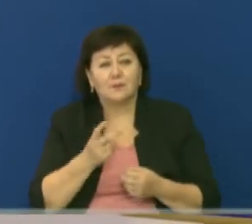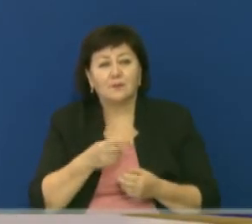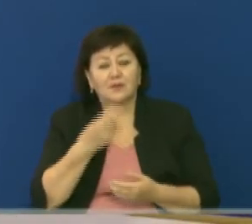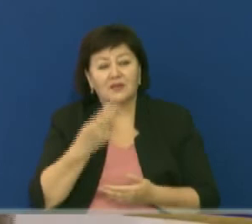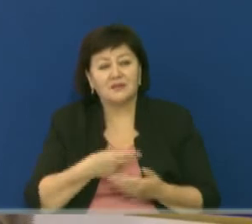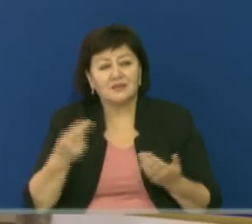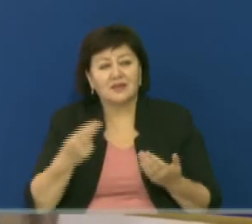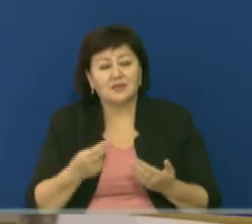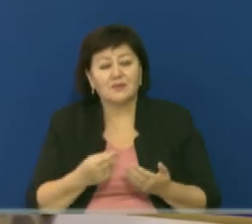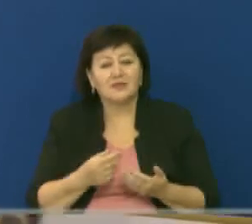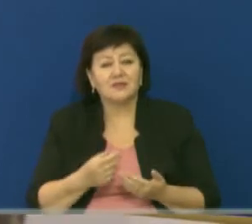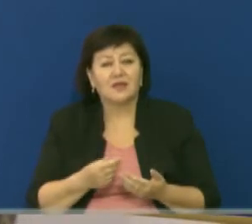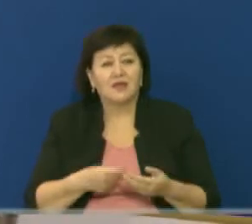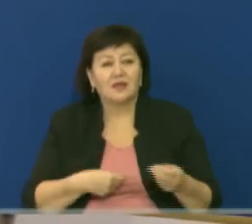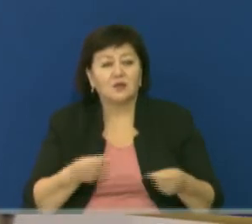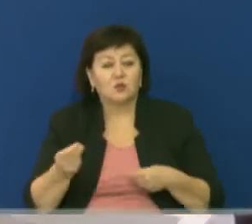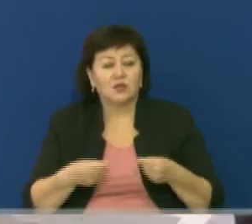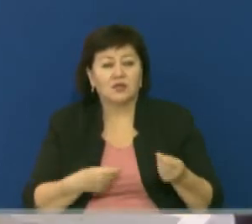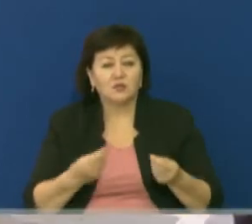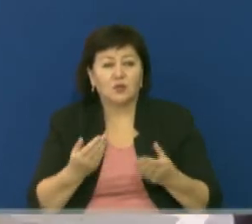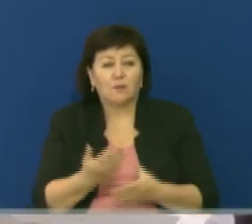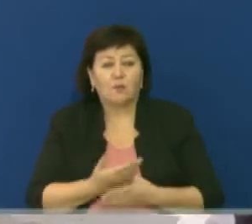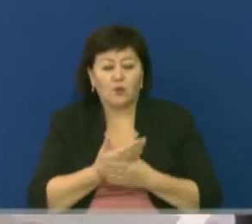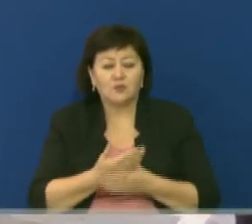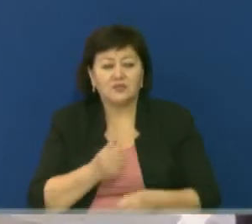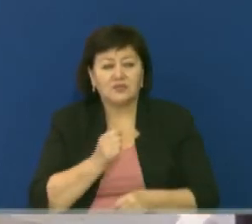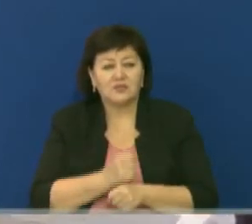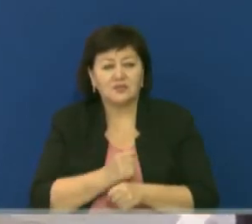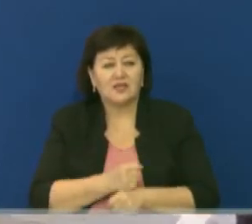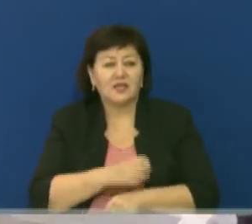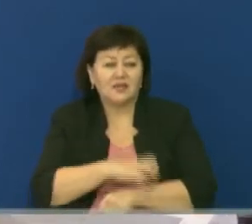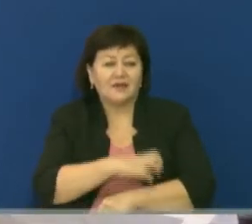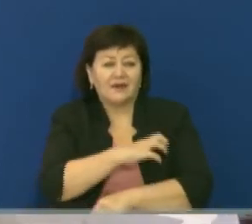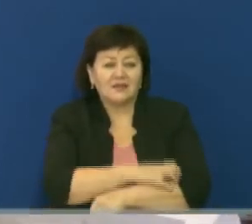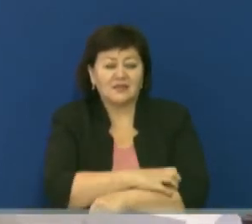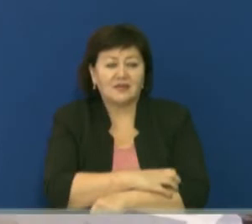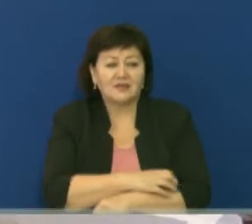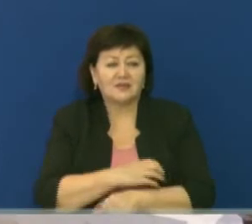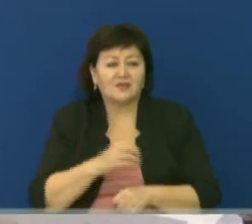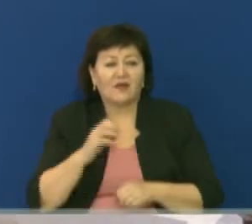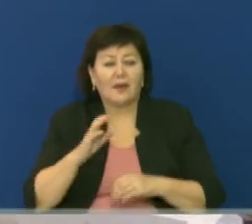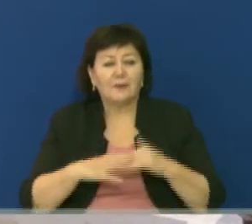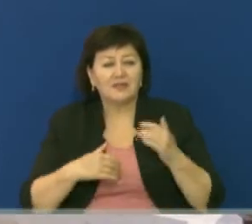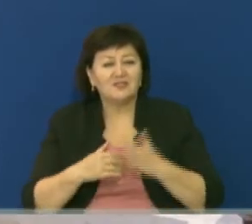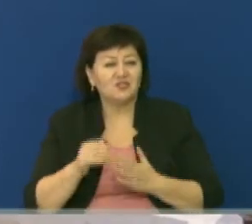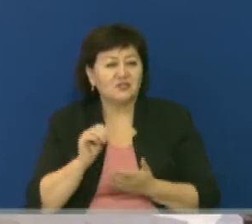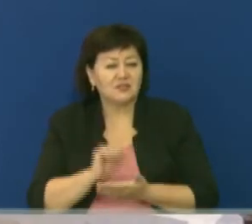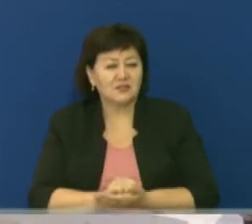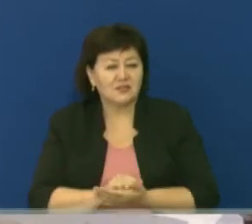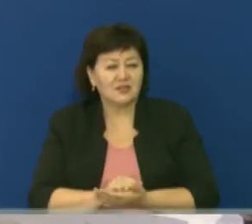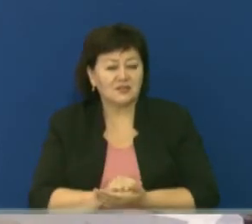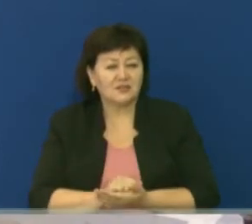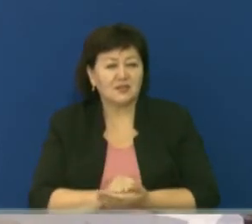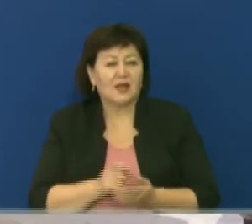закреплены наставники, которые оказывали им необходимую помощь и контролировали ход практических занятий. По словам командования войсковой